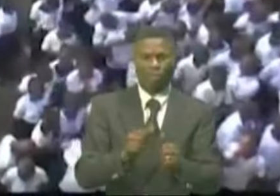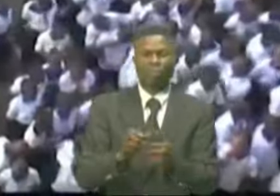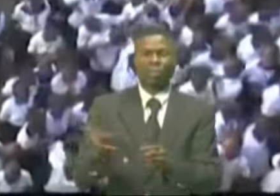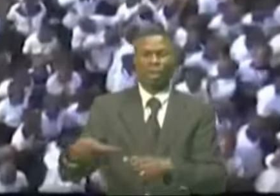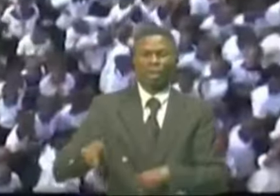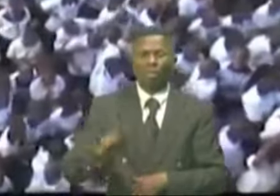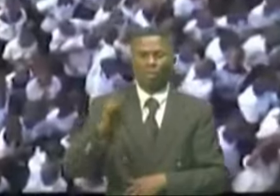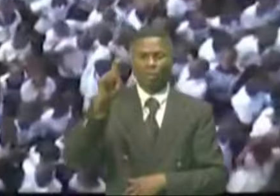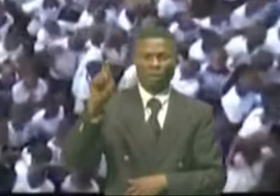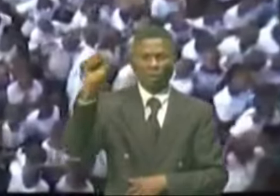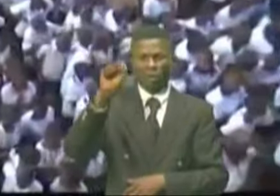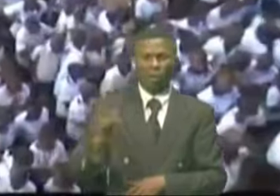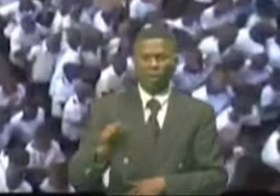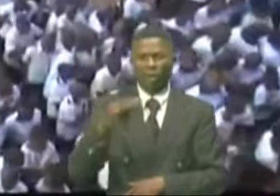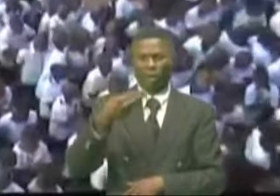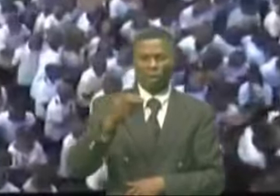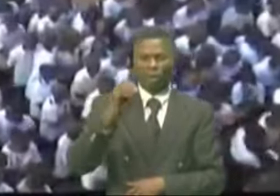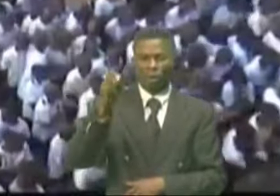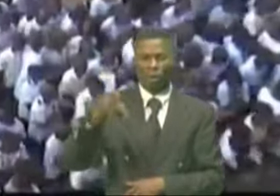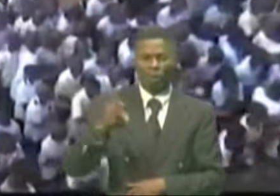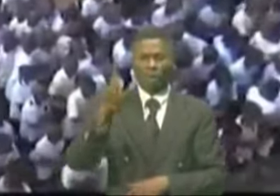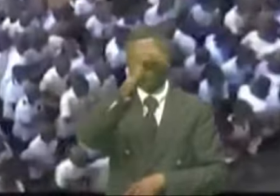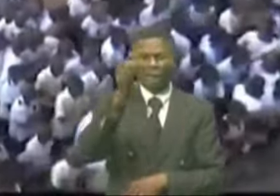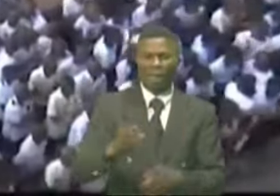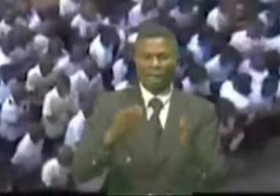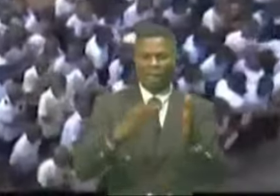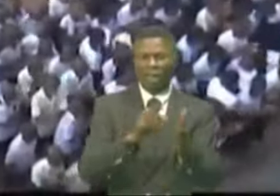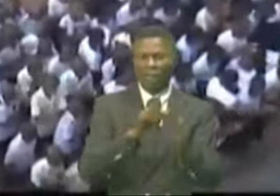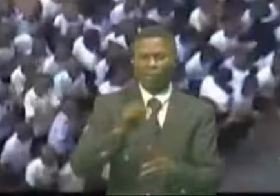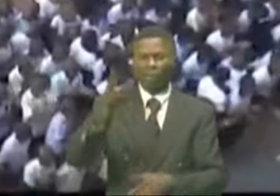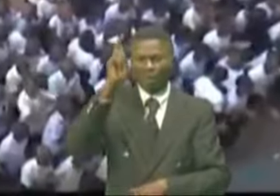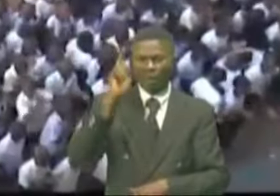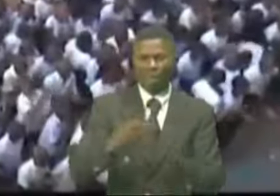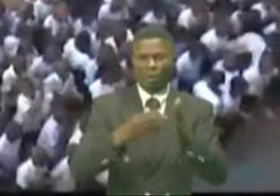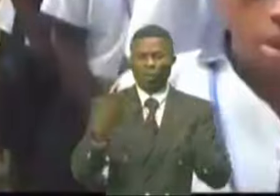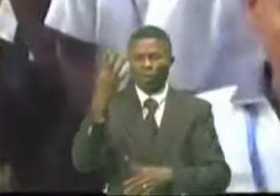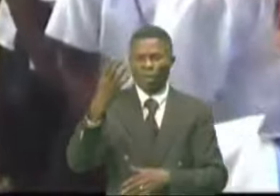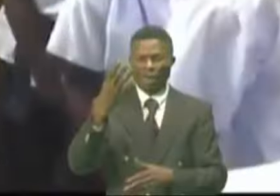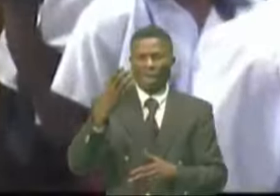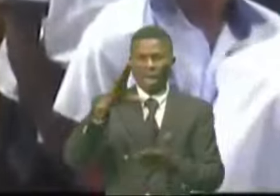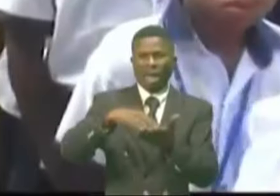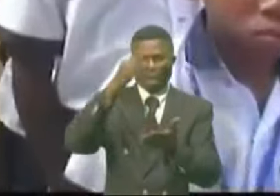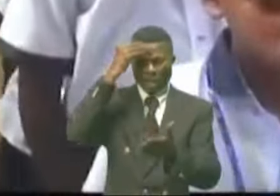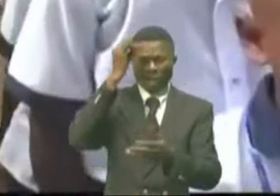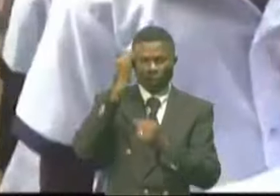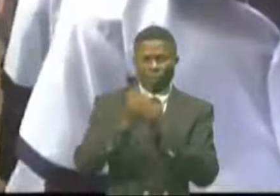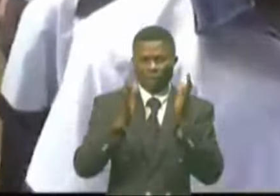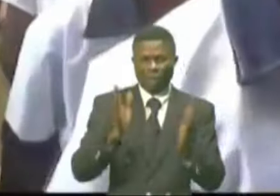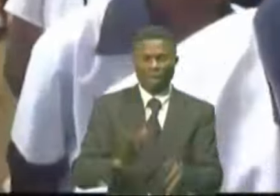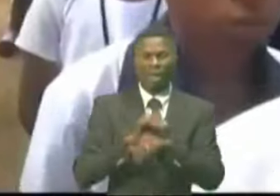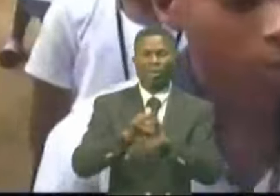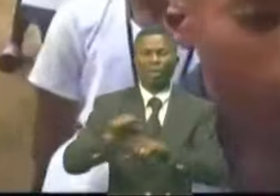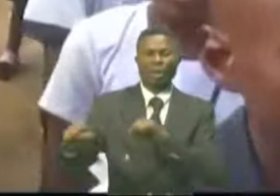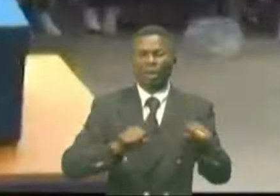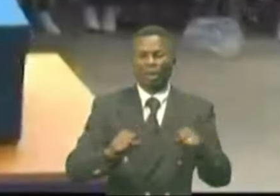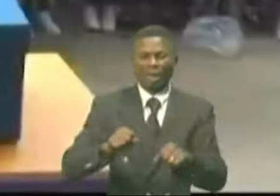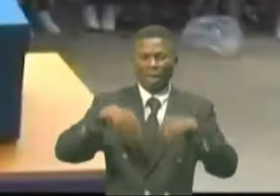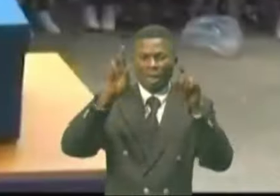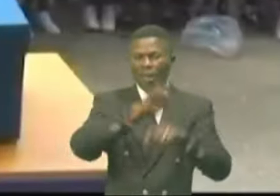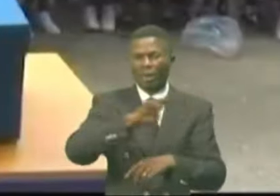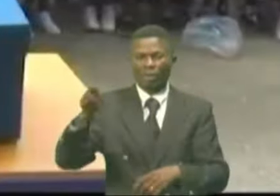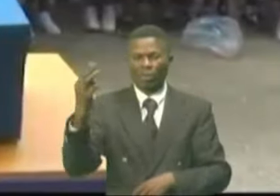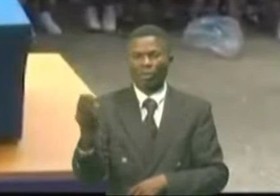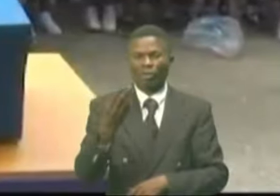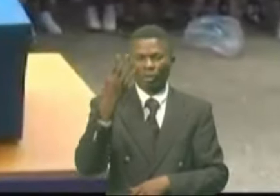de la Tchopo, 39 294 candidats élèves finalistes participent à l'INAFEP édition